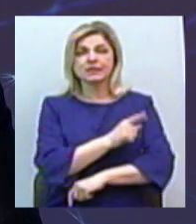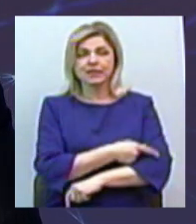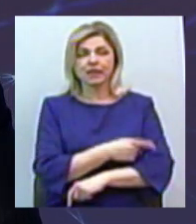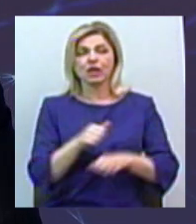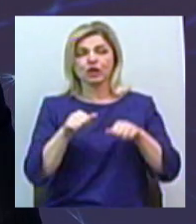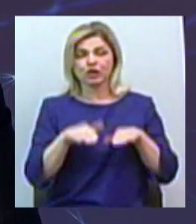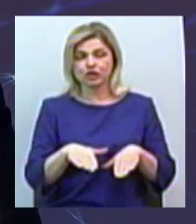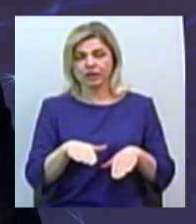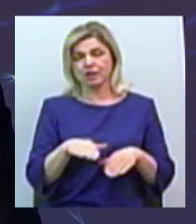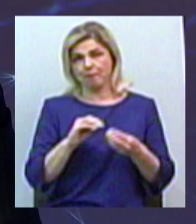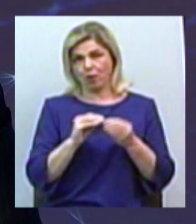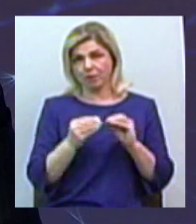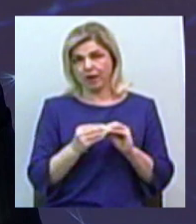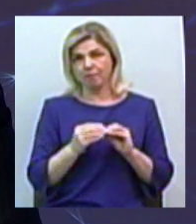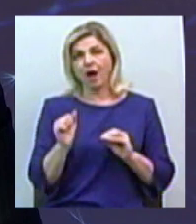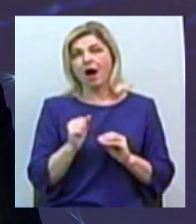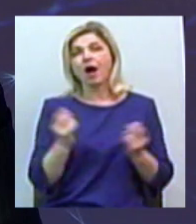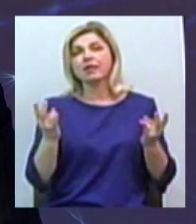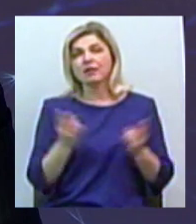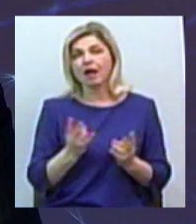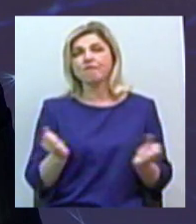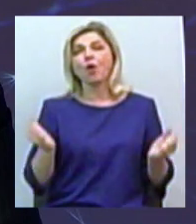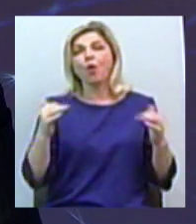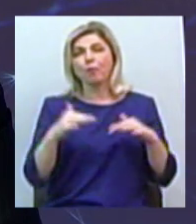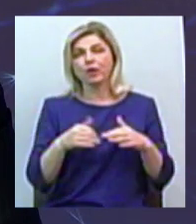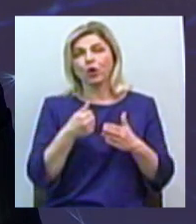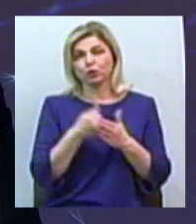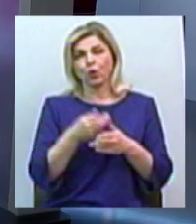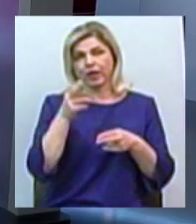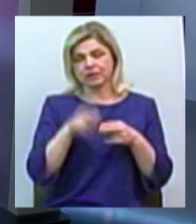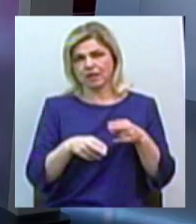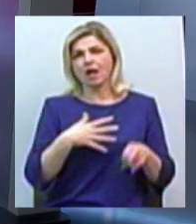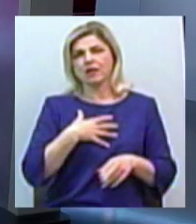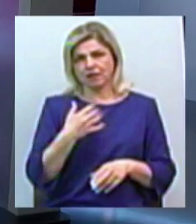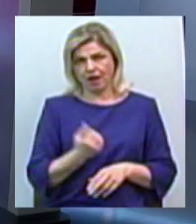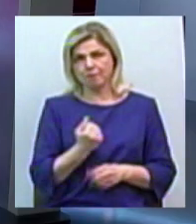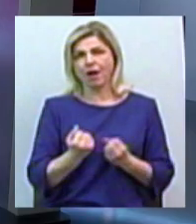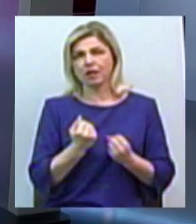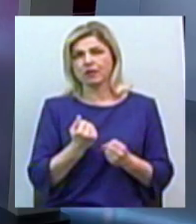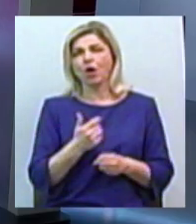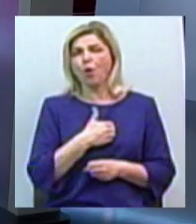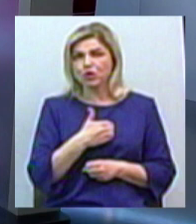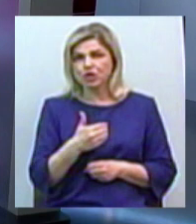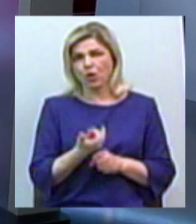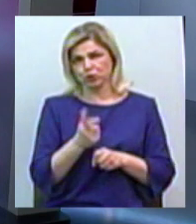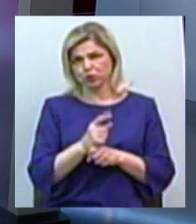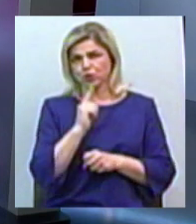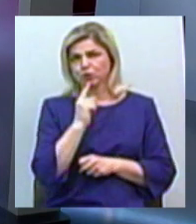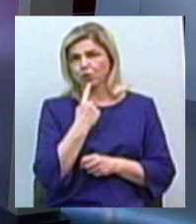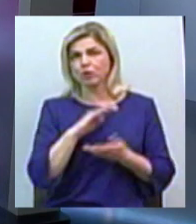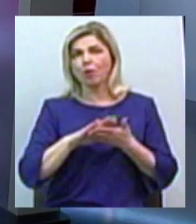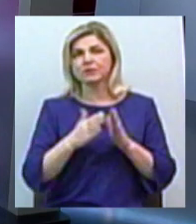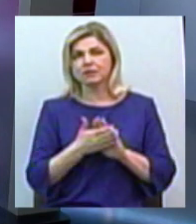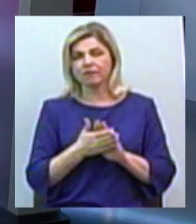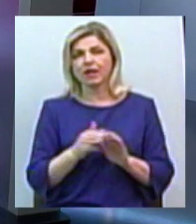Головне сподівання. А треба було об'єднуватися до кінця, триматися. Хоча дуже важкі обставини. Не можна ставитися